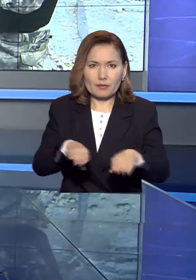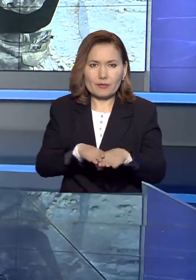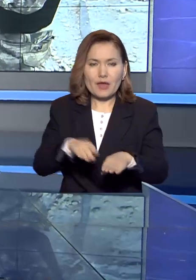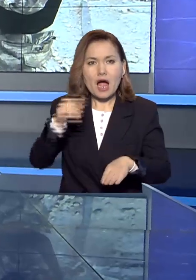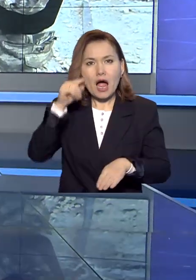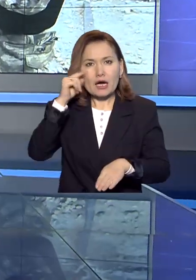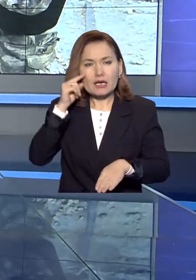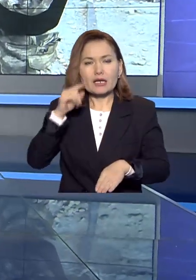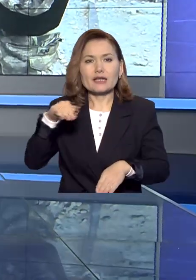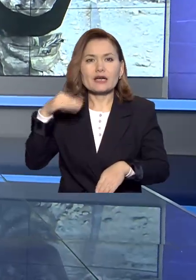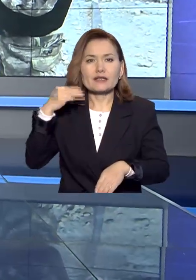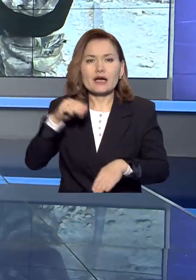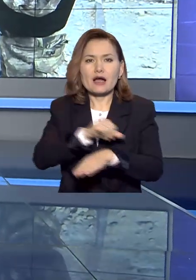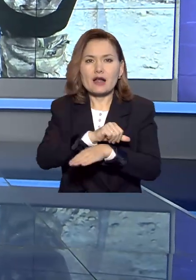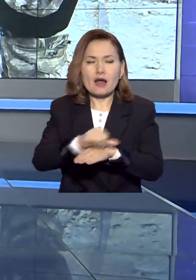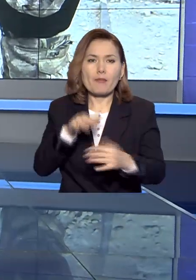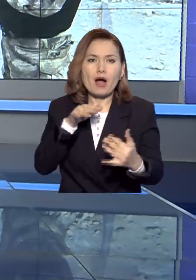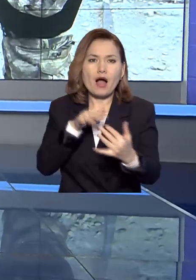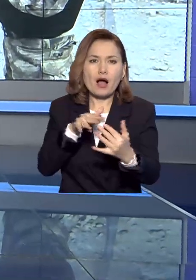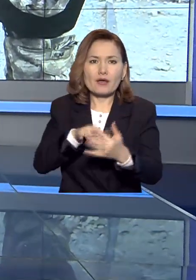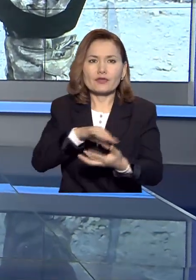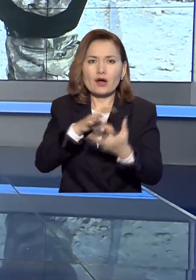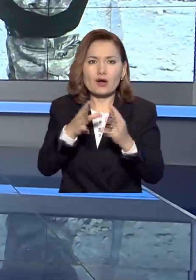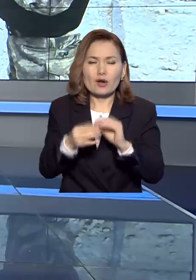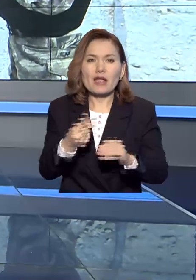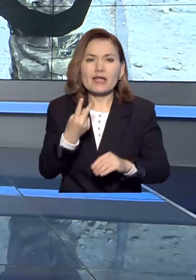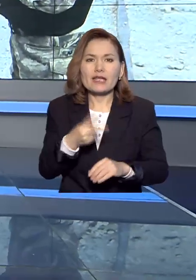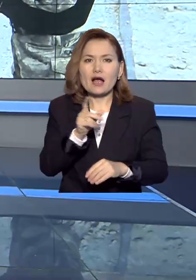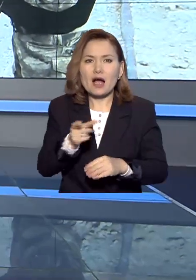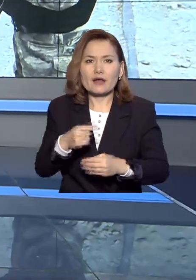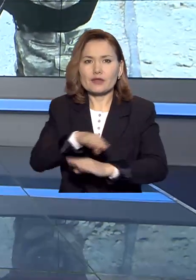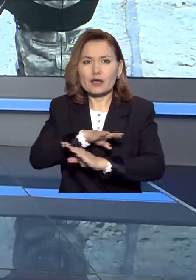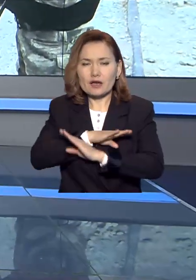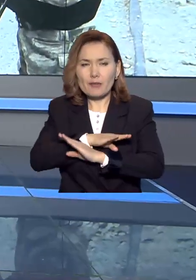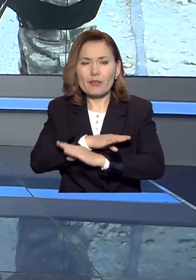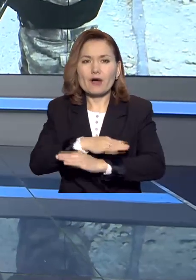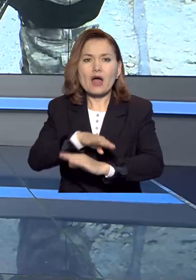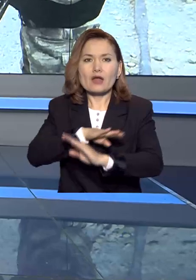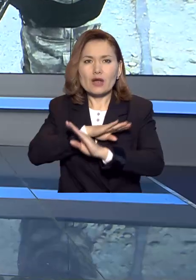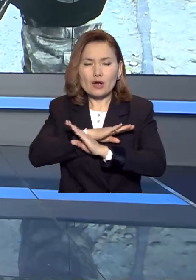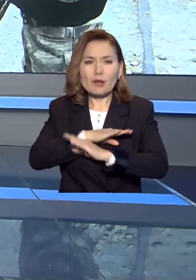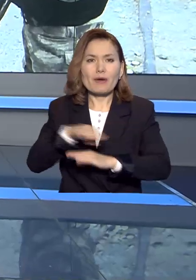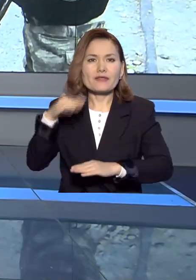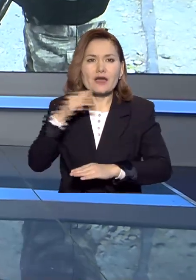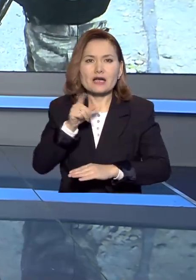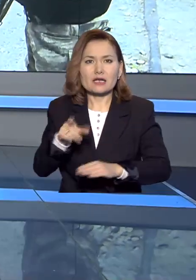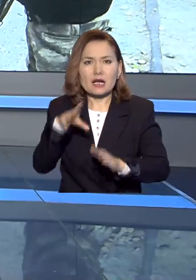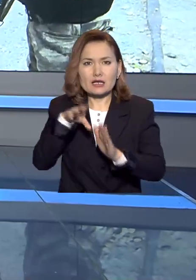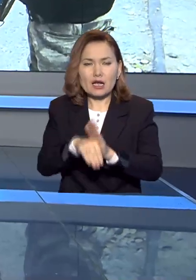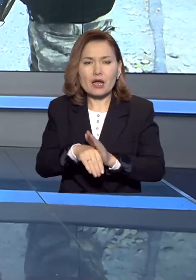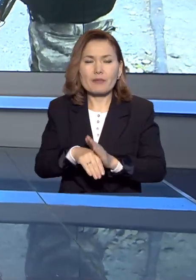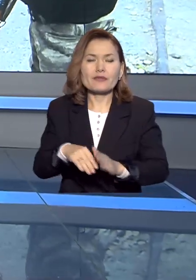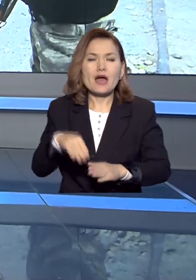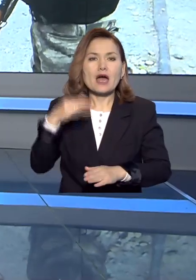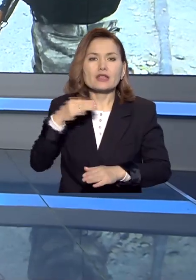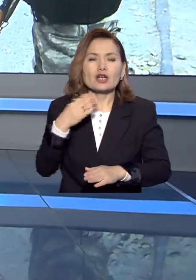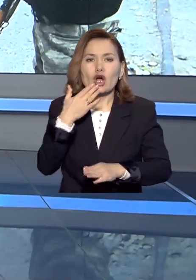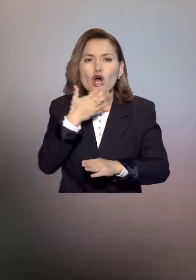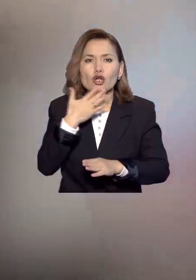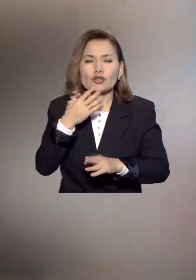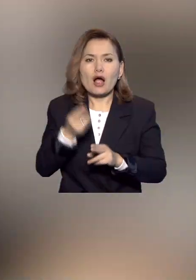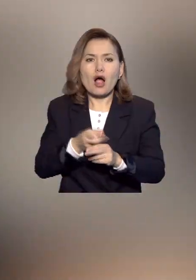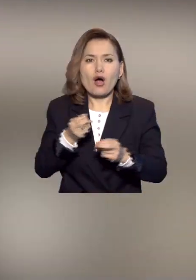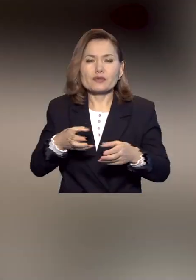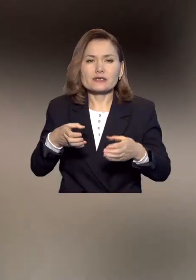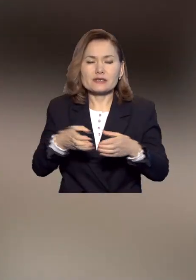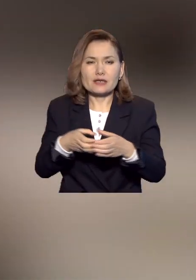Қырғызстан мен Тәжікстан шекарасындағы қақтығыстан 2 адам қаза тапты. Марқұм болғандар тәжік азаматтары. Тәжікстанның ұлттық қауіпсіздік комитетінің мәліметінше 10